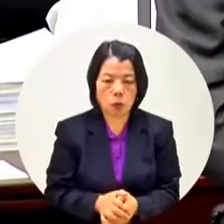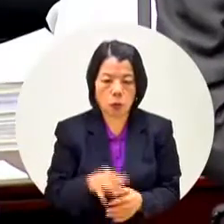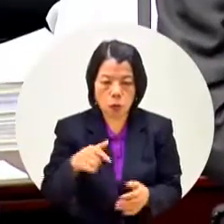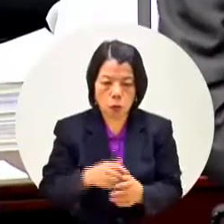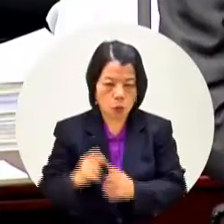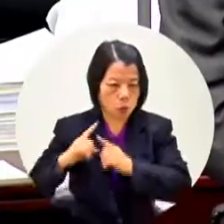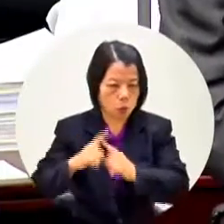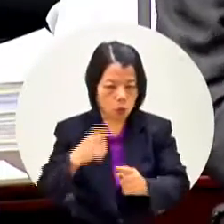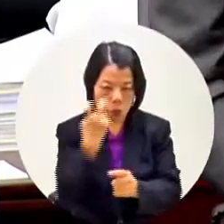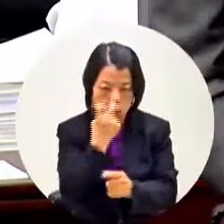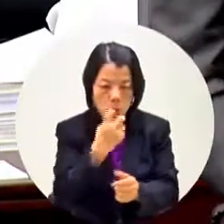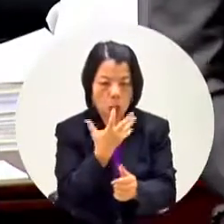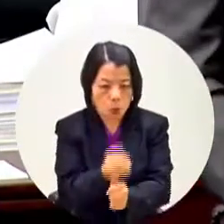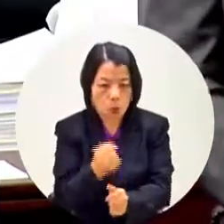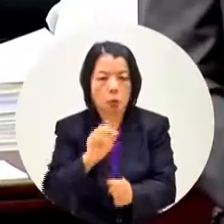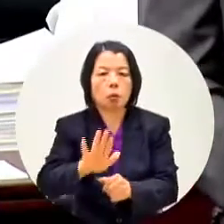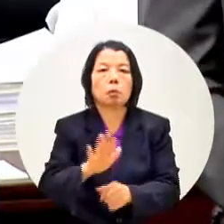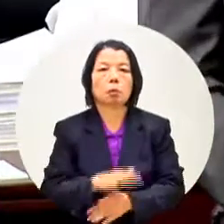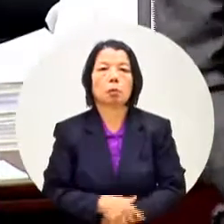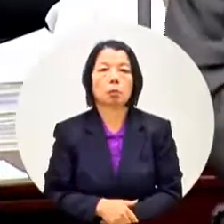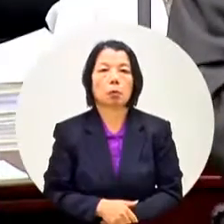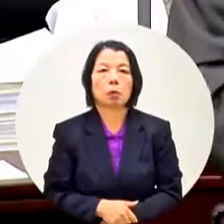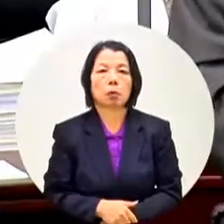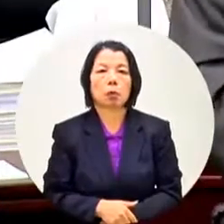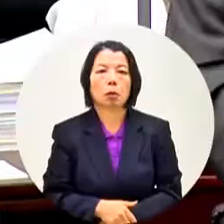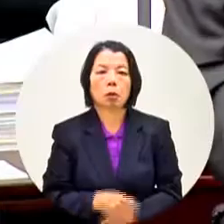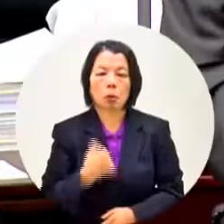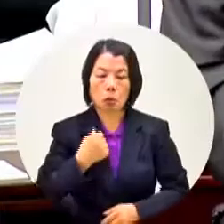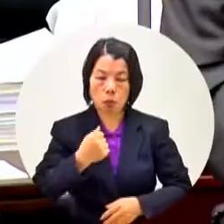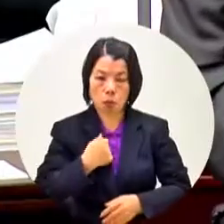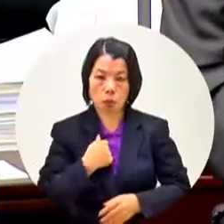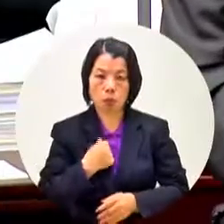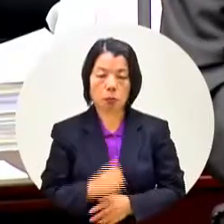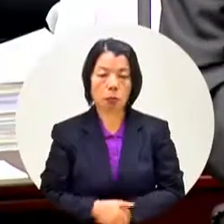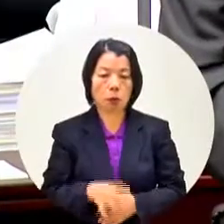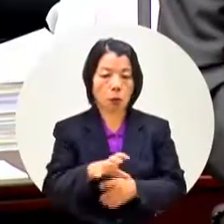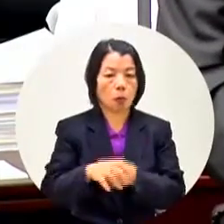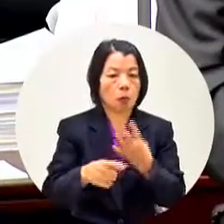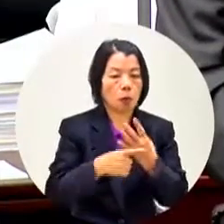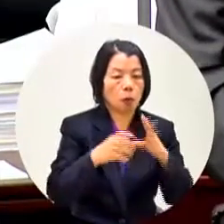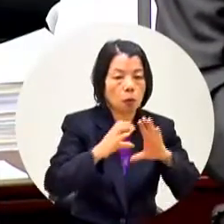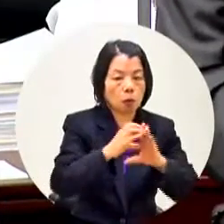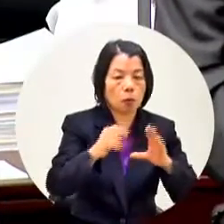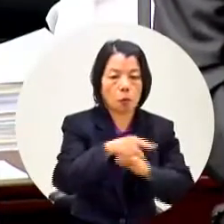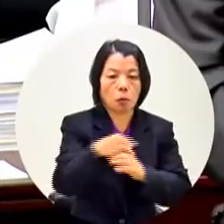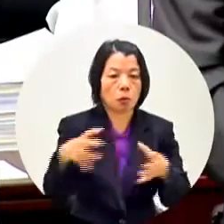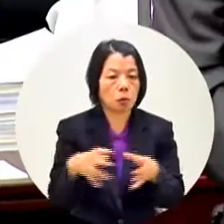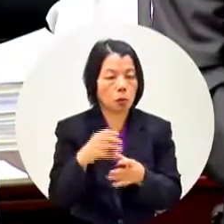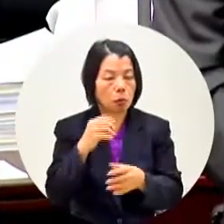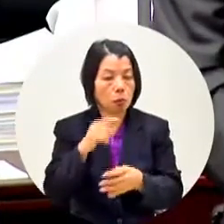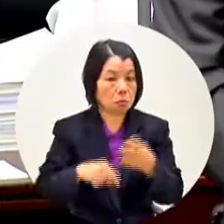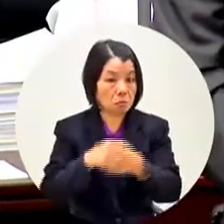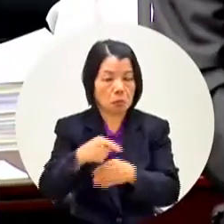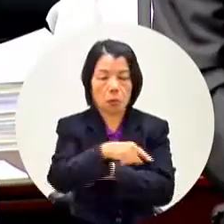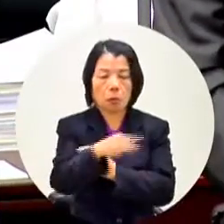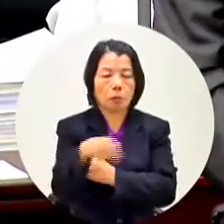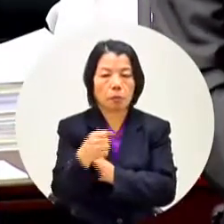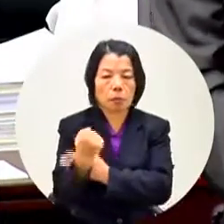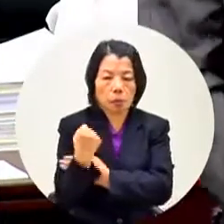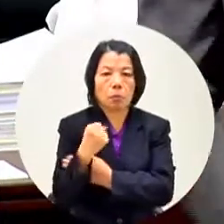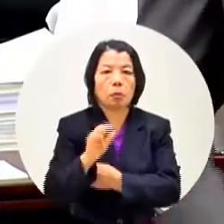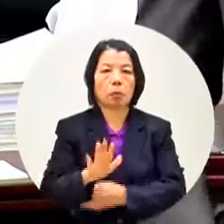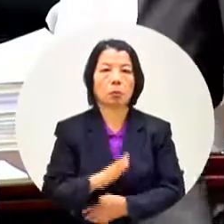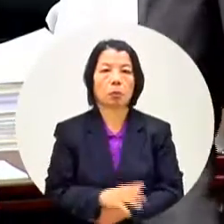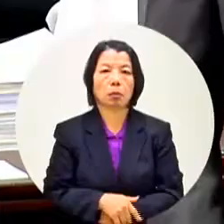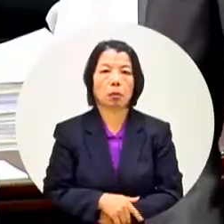是我们有尽力的再去做相关上的一个监控跟了解。 好，谢谢局长。好，那本席知